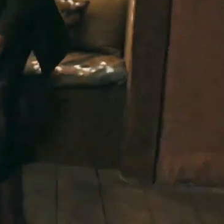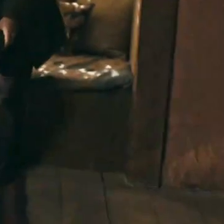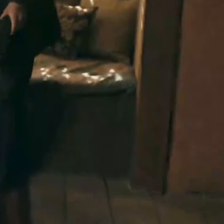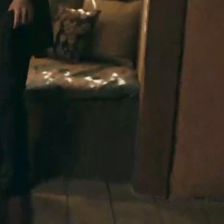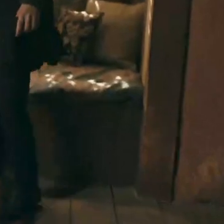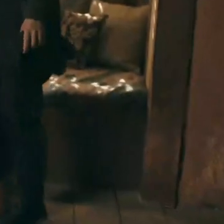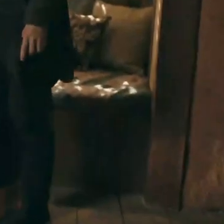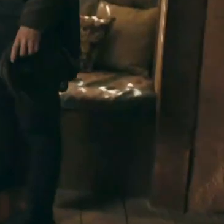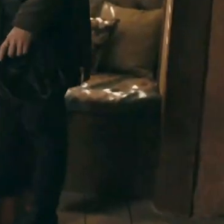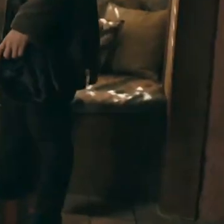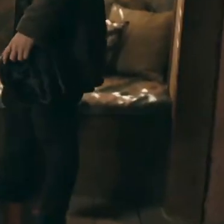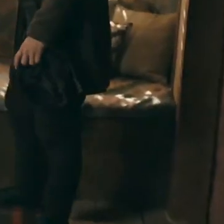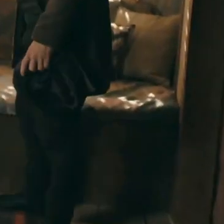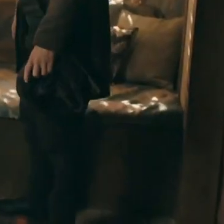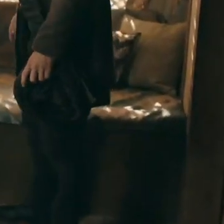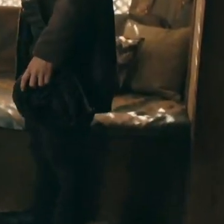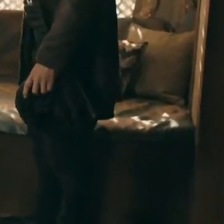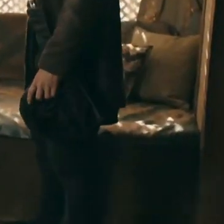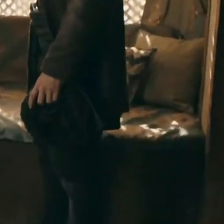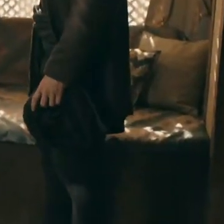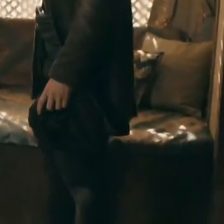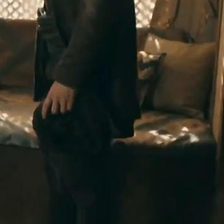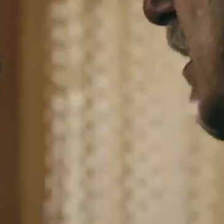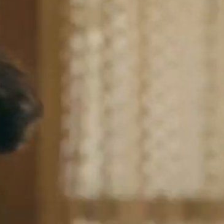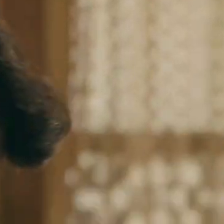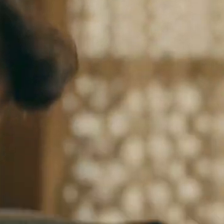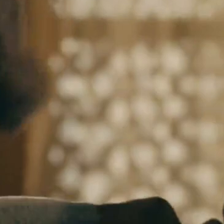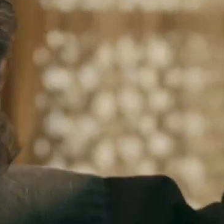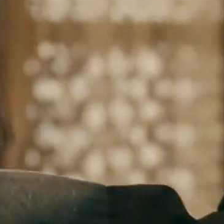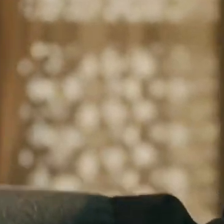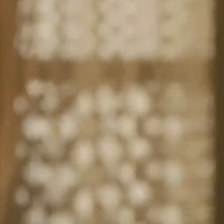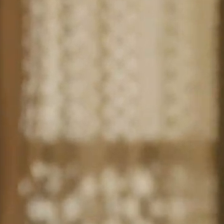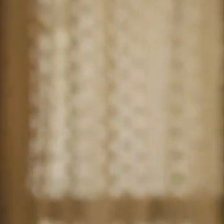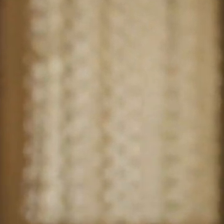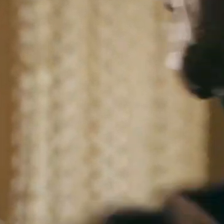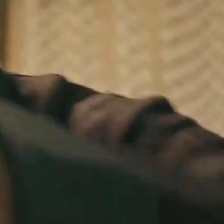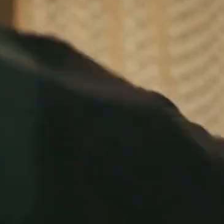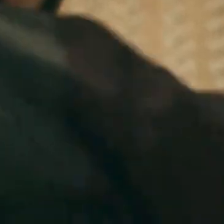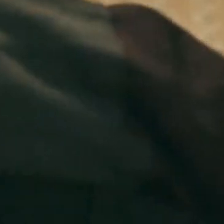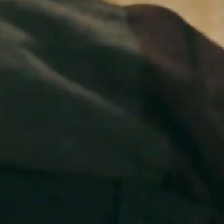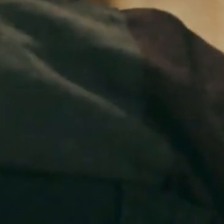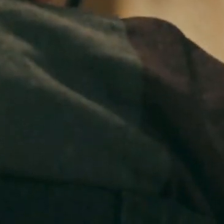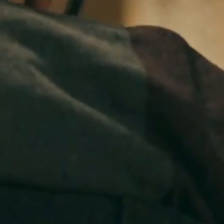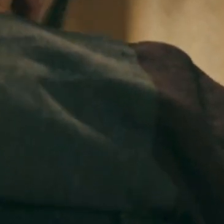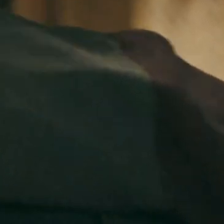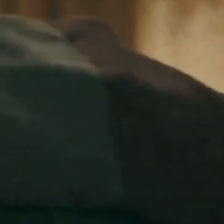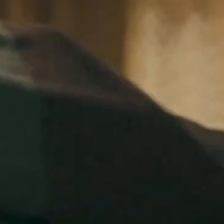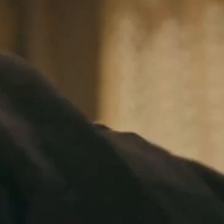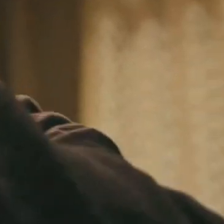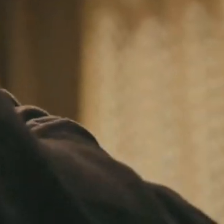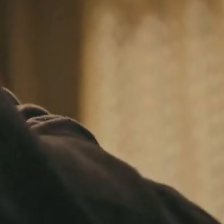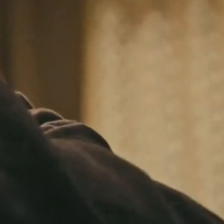Mehmetçik Kutul Amare 19. bölüm. Mehmet'le Sait evde. Elini öpüp kucakladı.